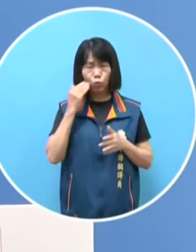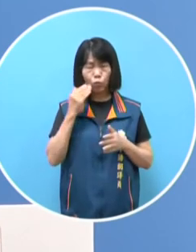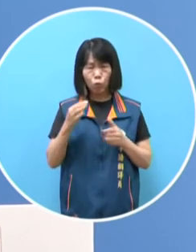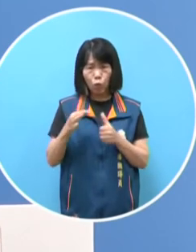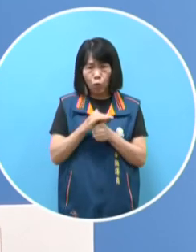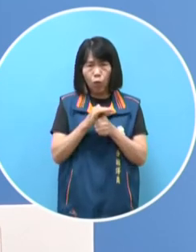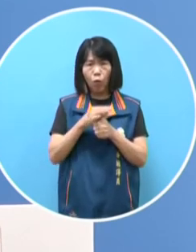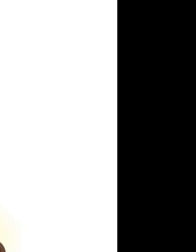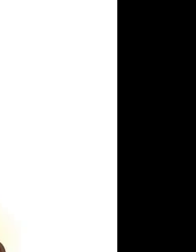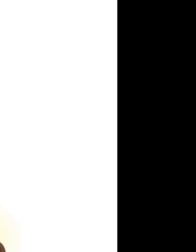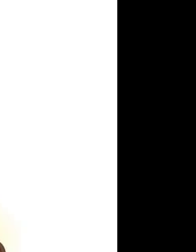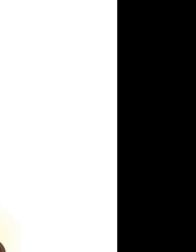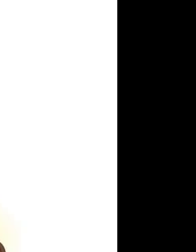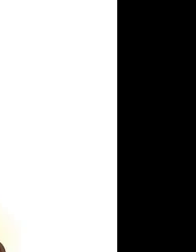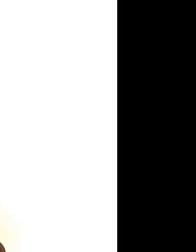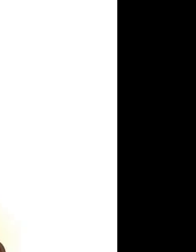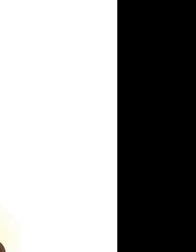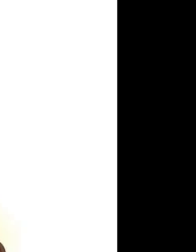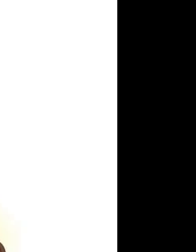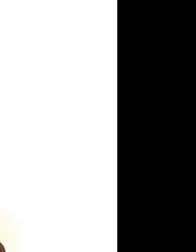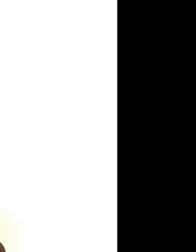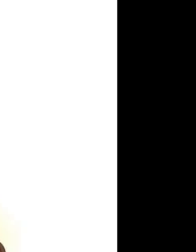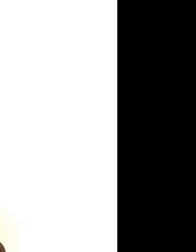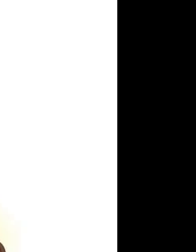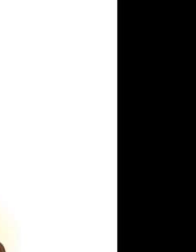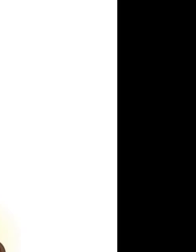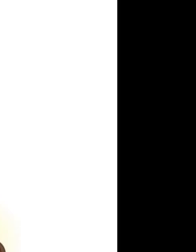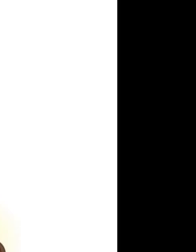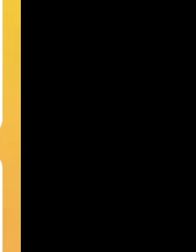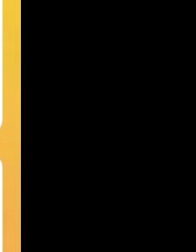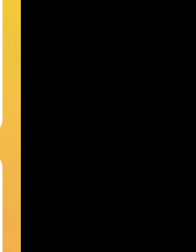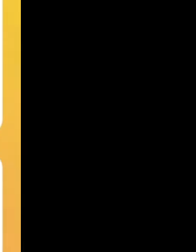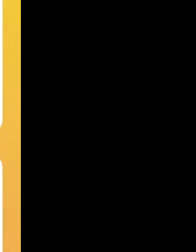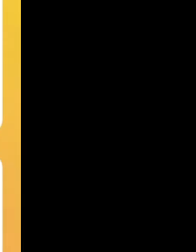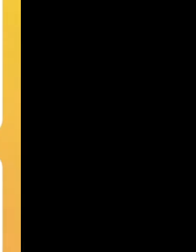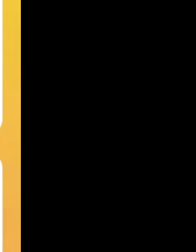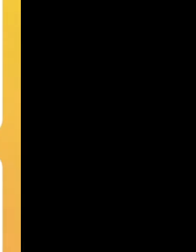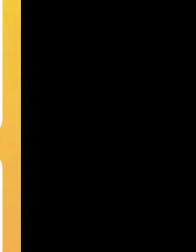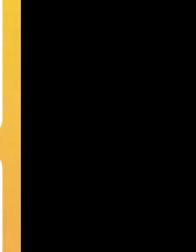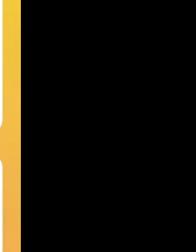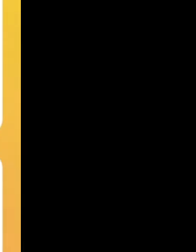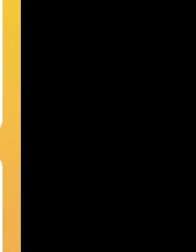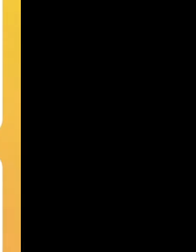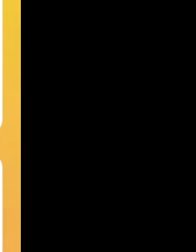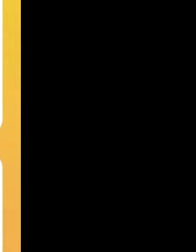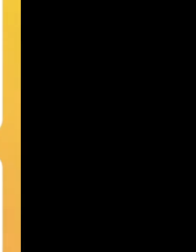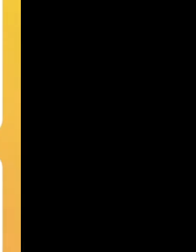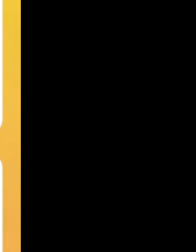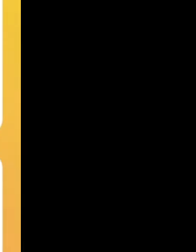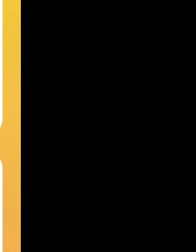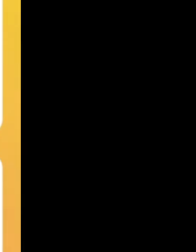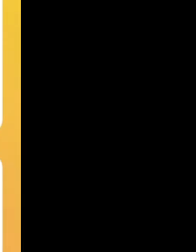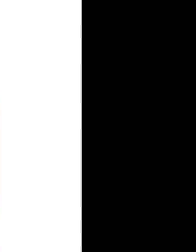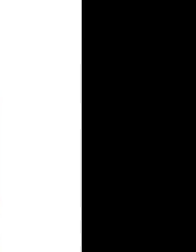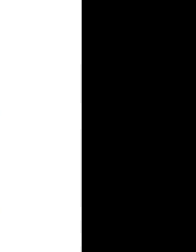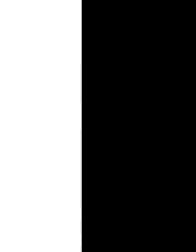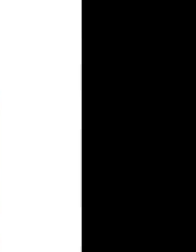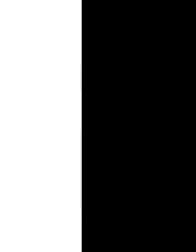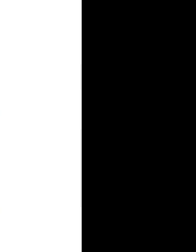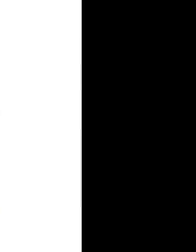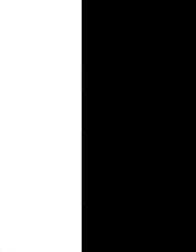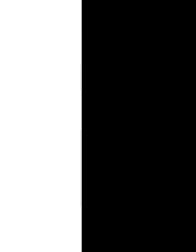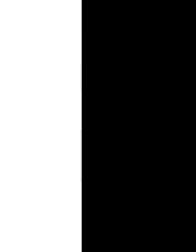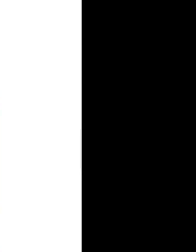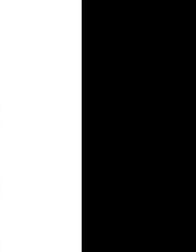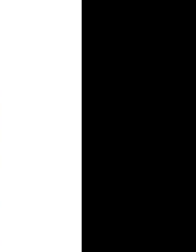工作。县长许正伟再一次强调，做好防灾应变，在地震频繁的时候，要先行准备避难包，